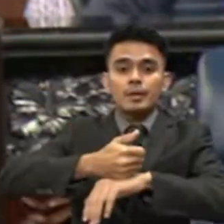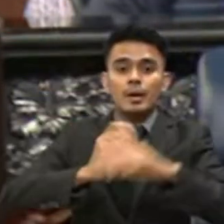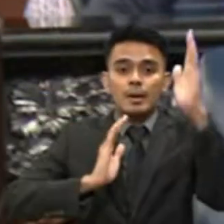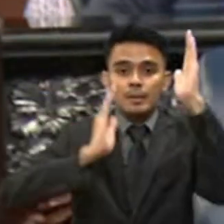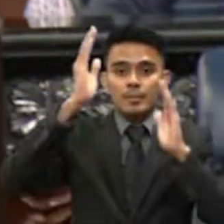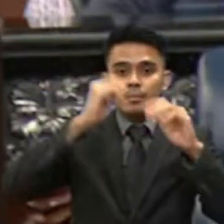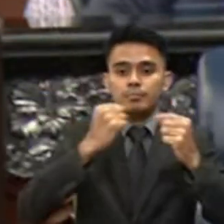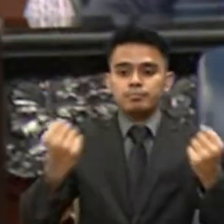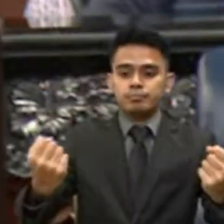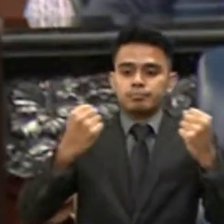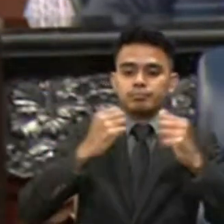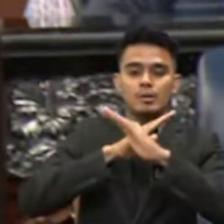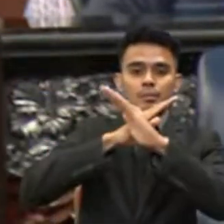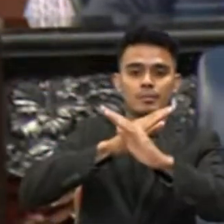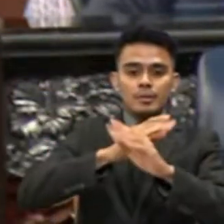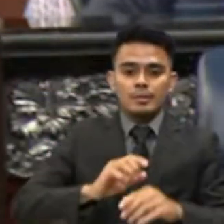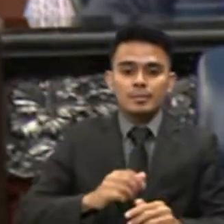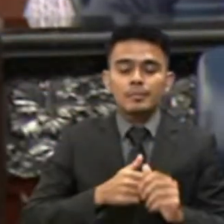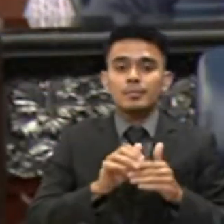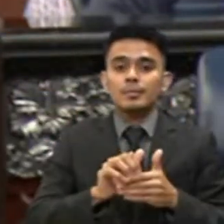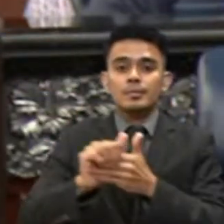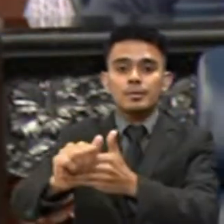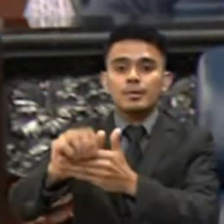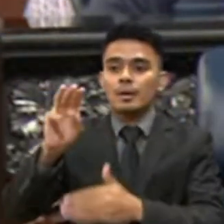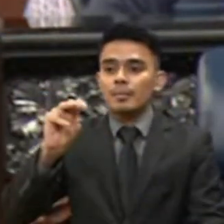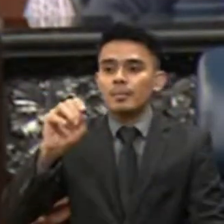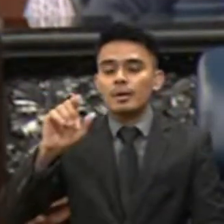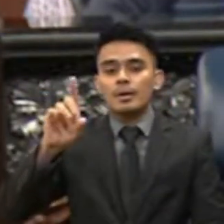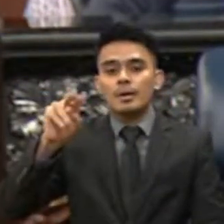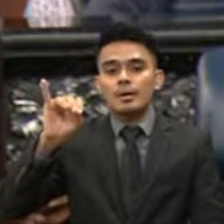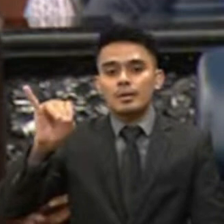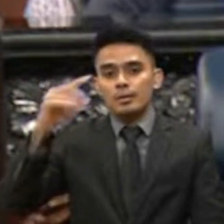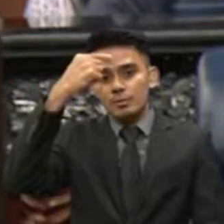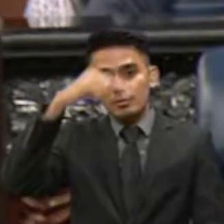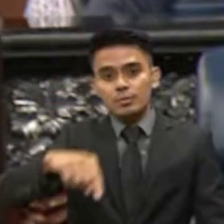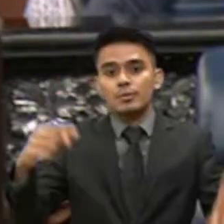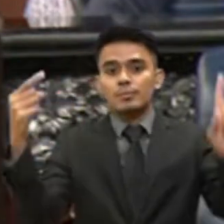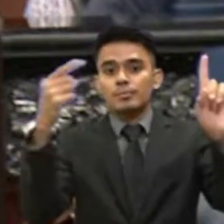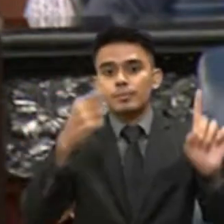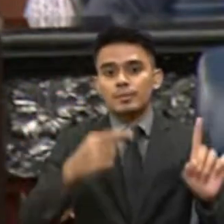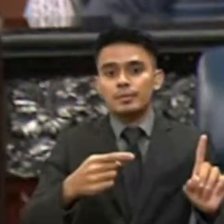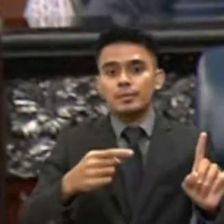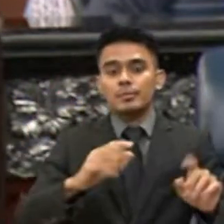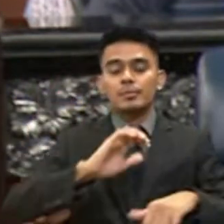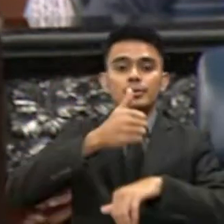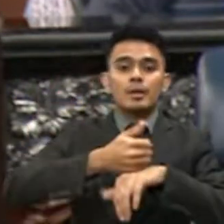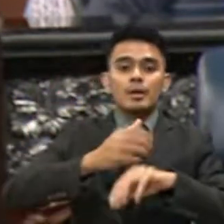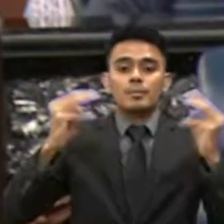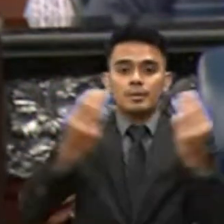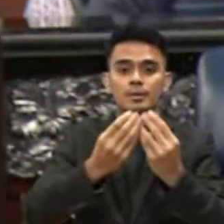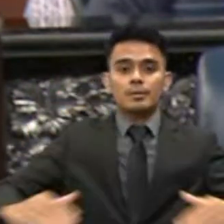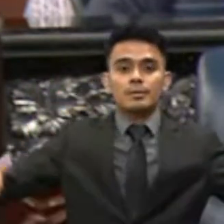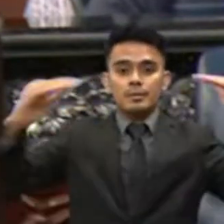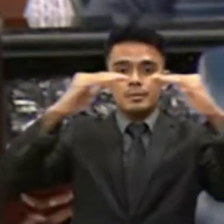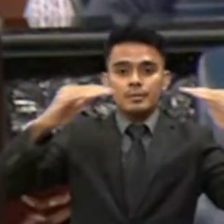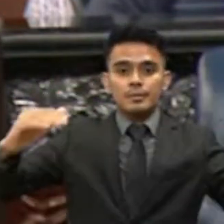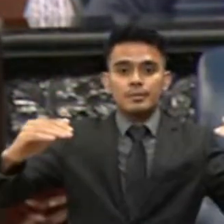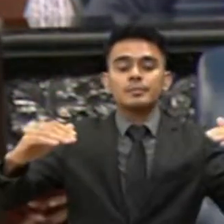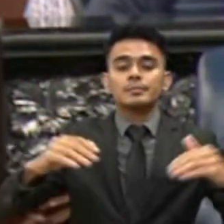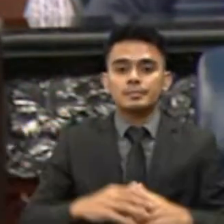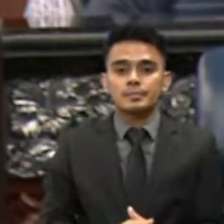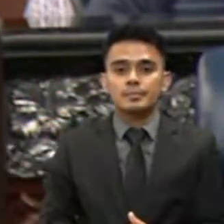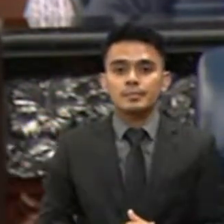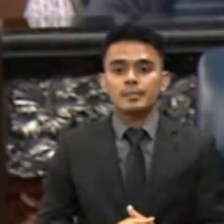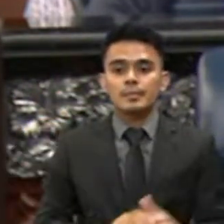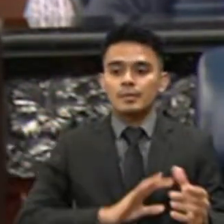Malaysia yang menjadi tahan Makmur berpadukan konsep Madani untuk mencapai visi mewujudkan masyarakat Malaysia yang adil melalui penerapan aspek